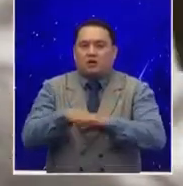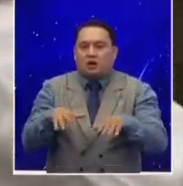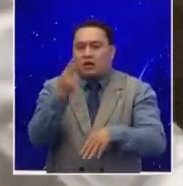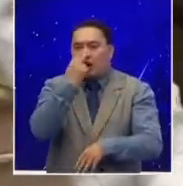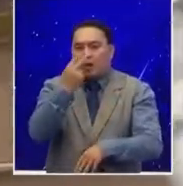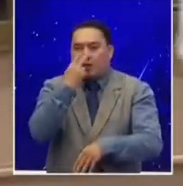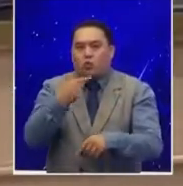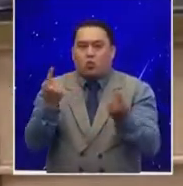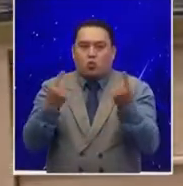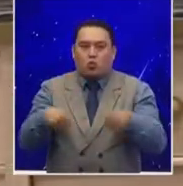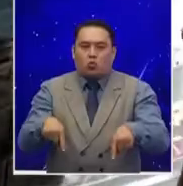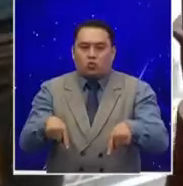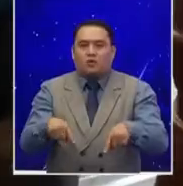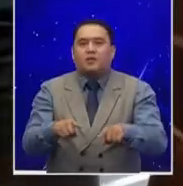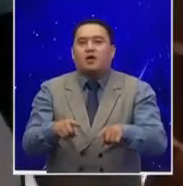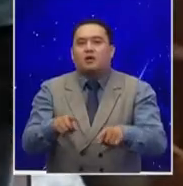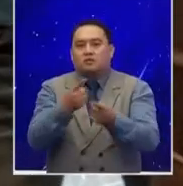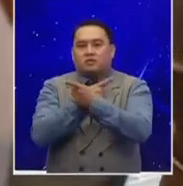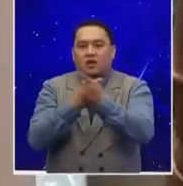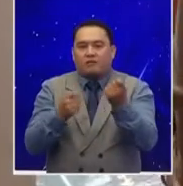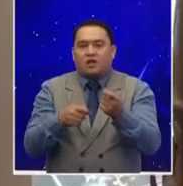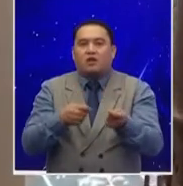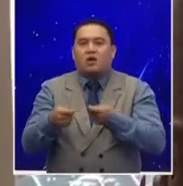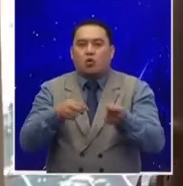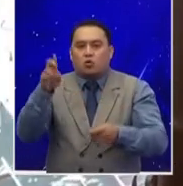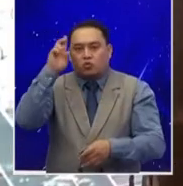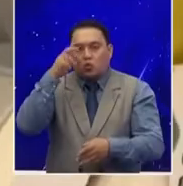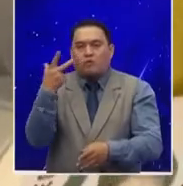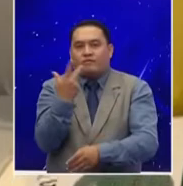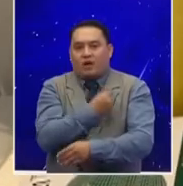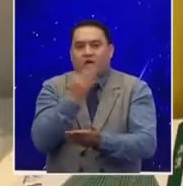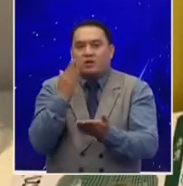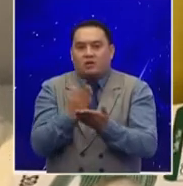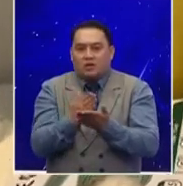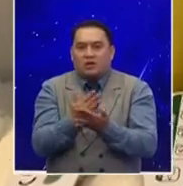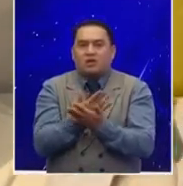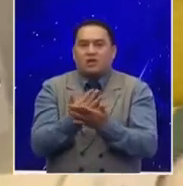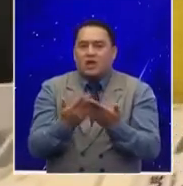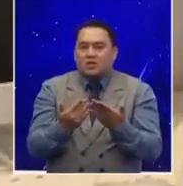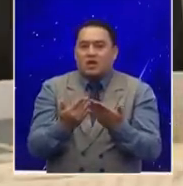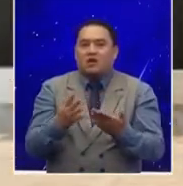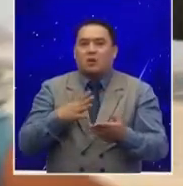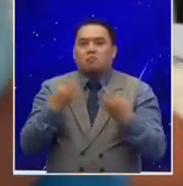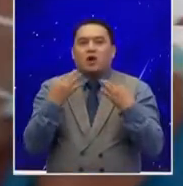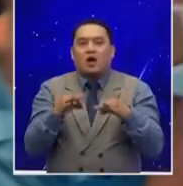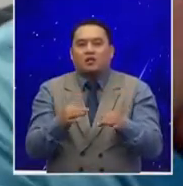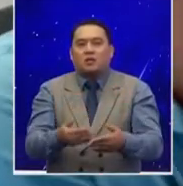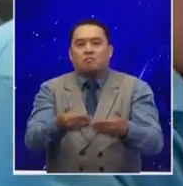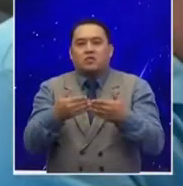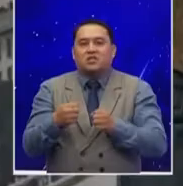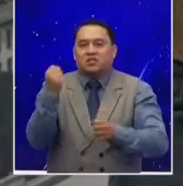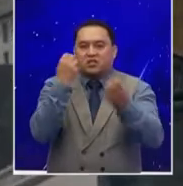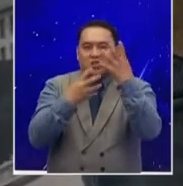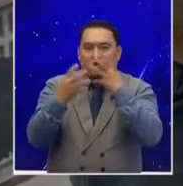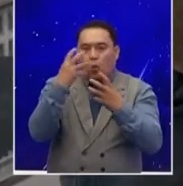гриппа ухудшит положение. Как заявляют в Минздраве страны, у вакцинации есть несколько преимуществ. Она позволяет предотвратить